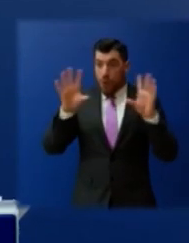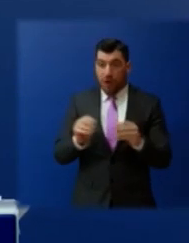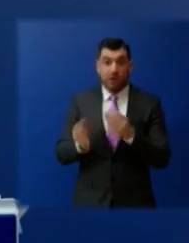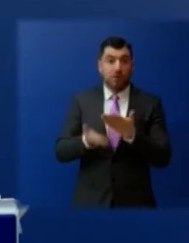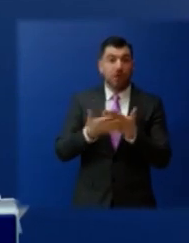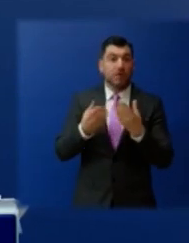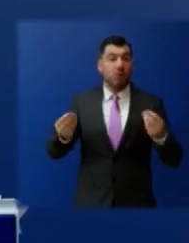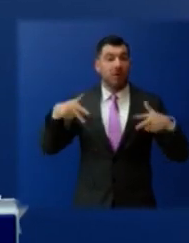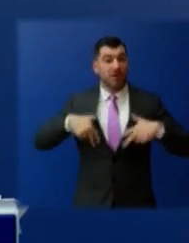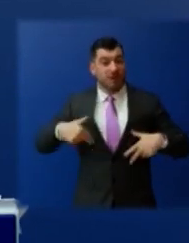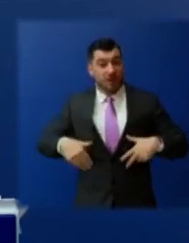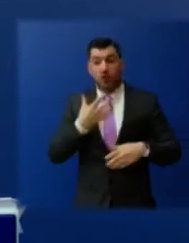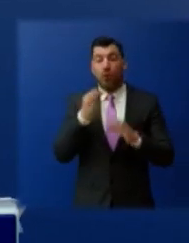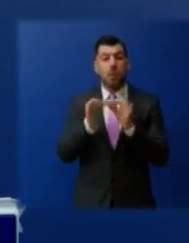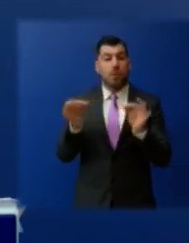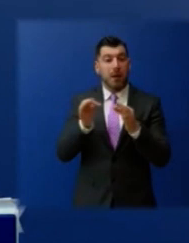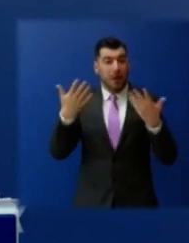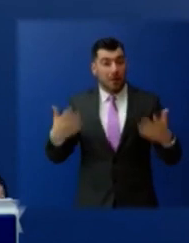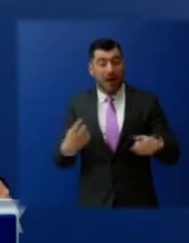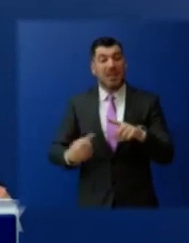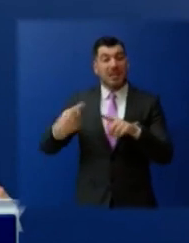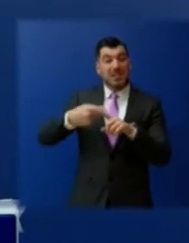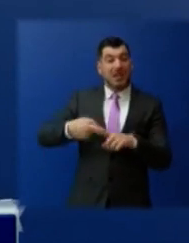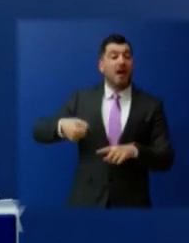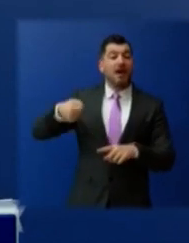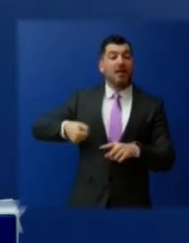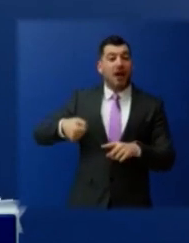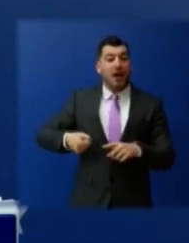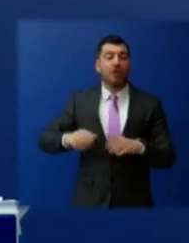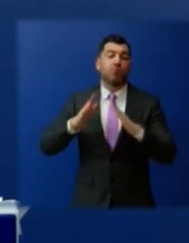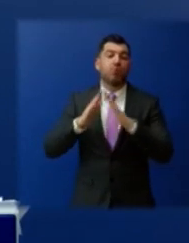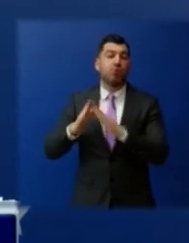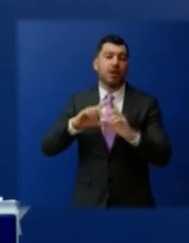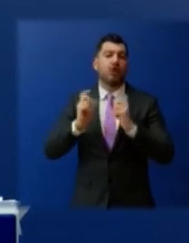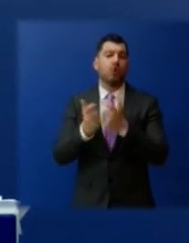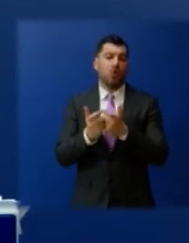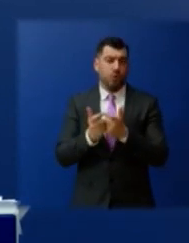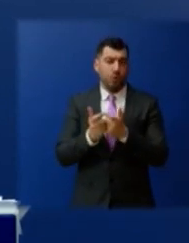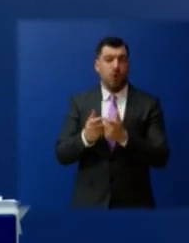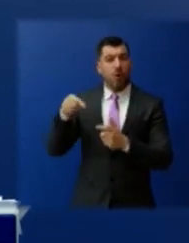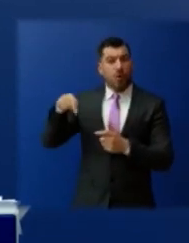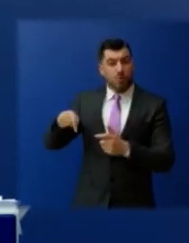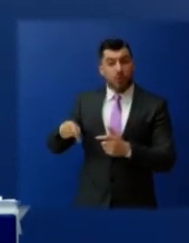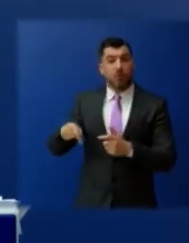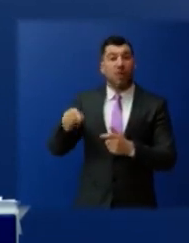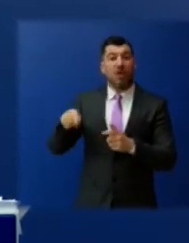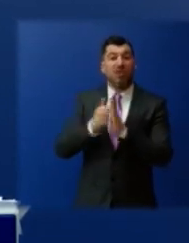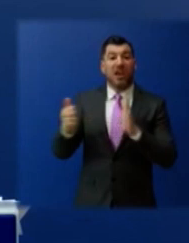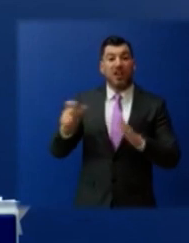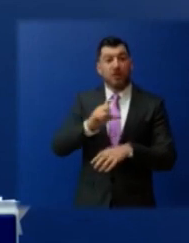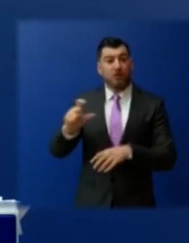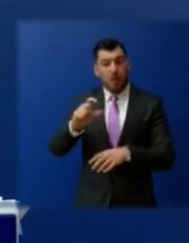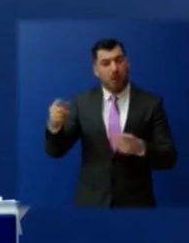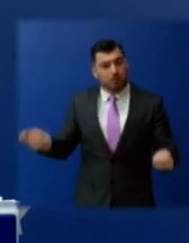αλλά αμφίβολα έχει τη δική του συμβολή και το καλάθι του νοικοκυριού, που διανύει τη 16η εβδομάδα του. Με βάση τους νέους τιμοκαταλόγους που γνωστοποίησαν